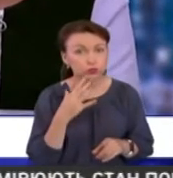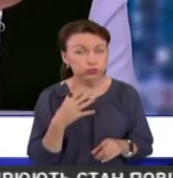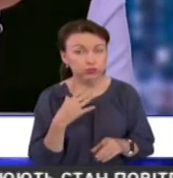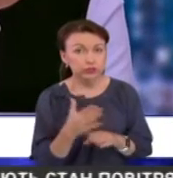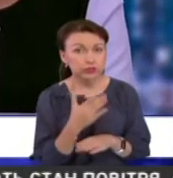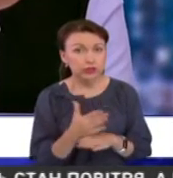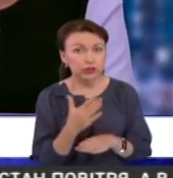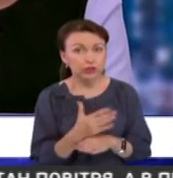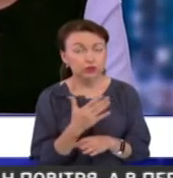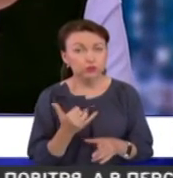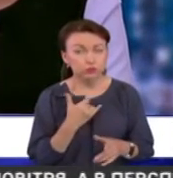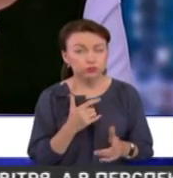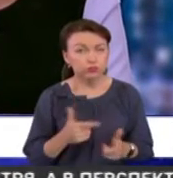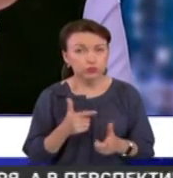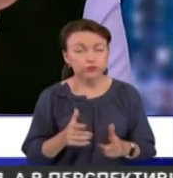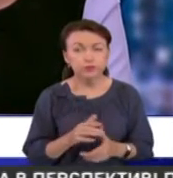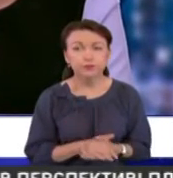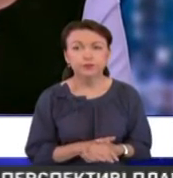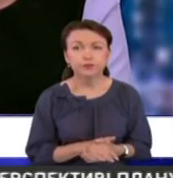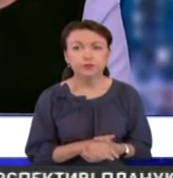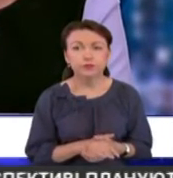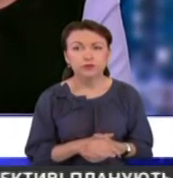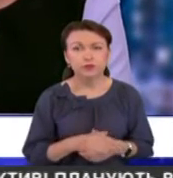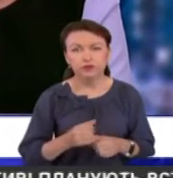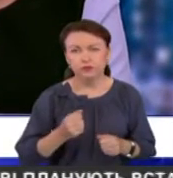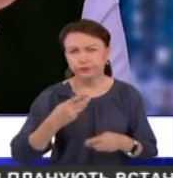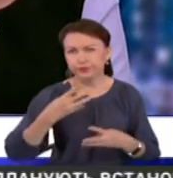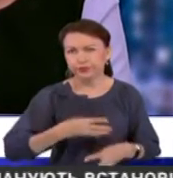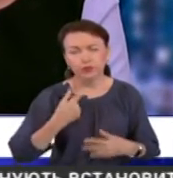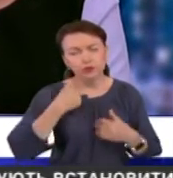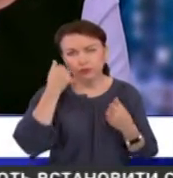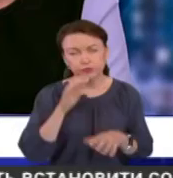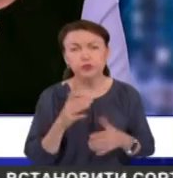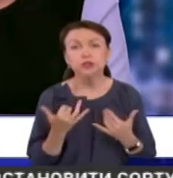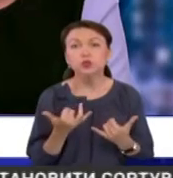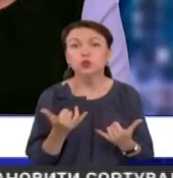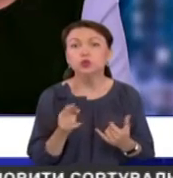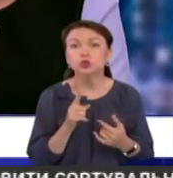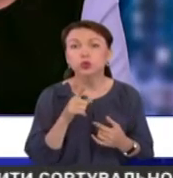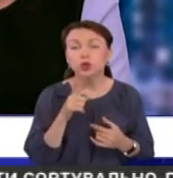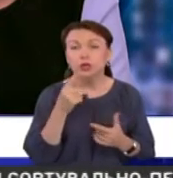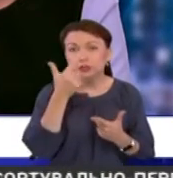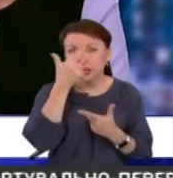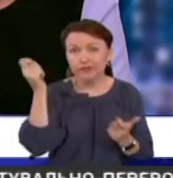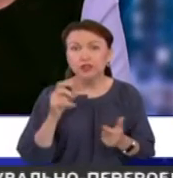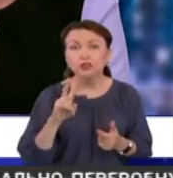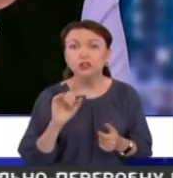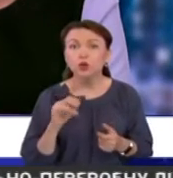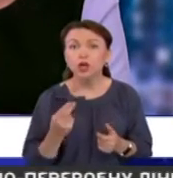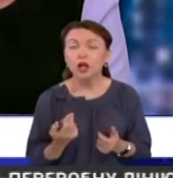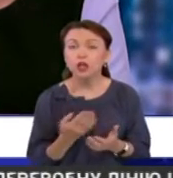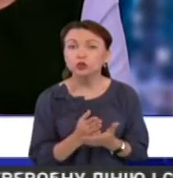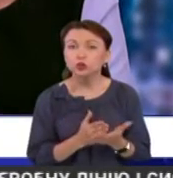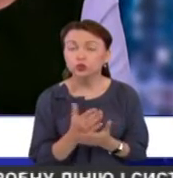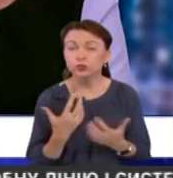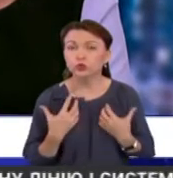цикл у нас сюжетів підготовлений. Ну, весь перелік я просто не пам'ятаю, але сьогодні, принаймні, те, що заявлено Національною службою здоров'я, щоб ми не